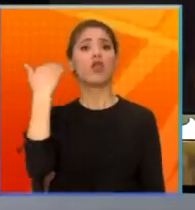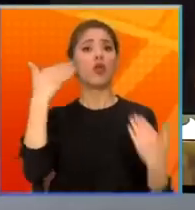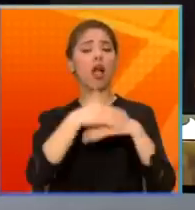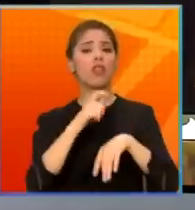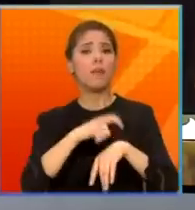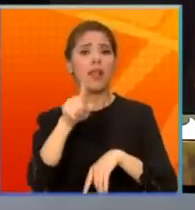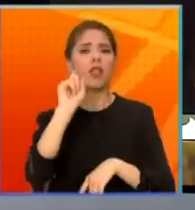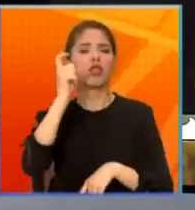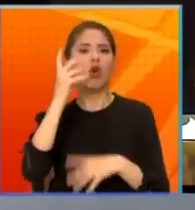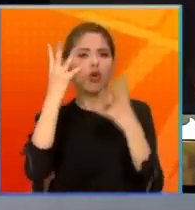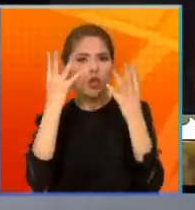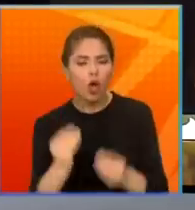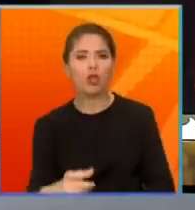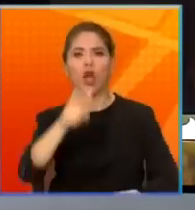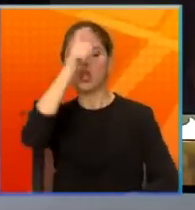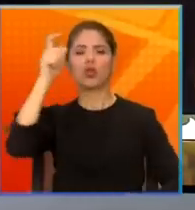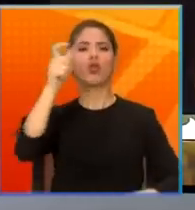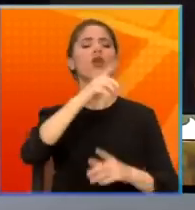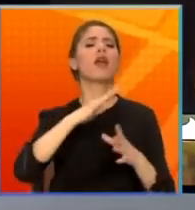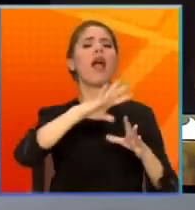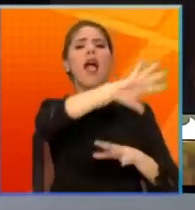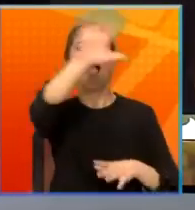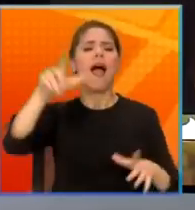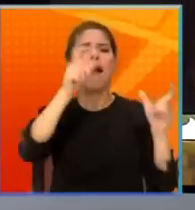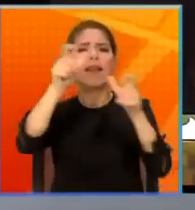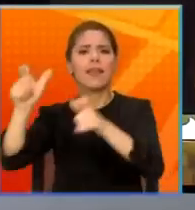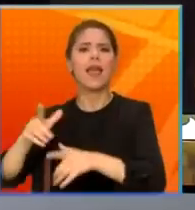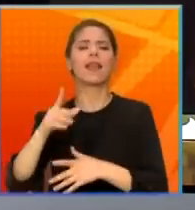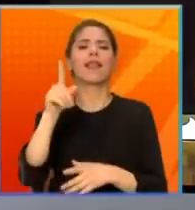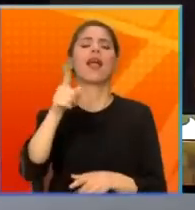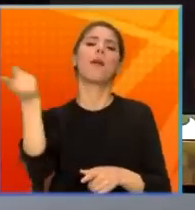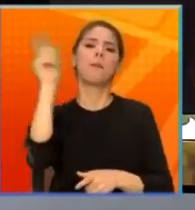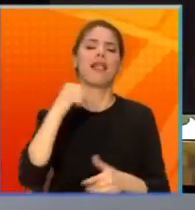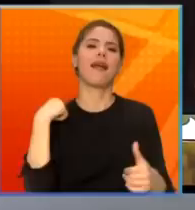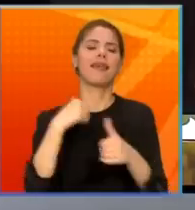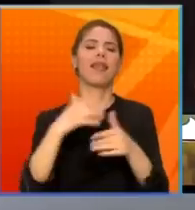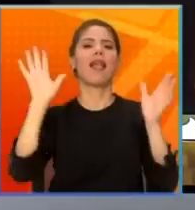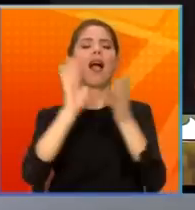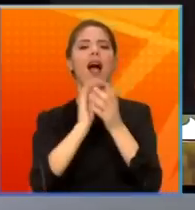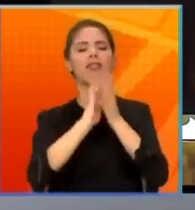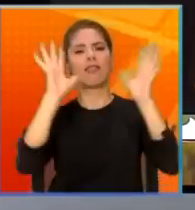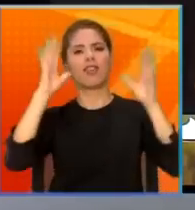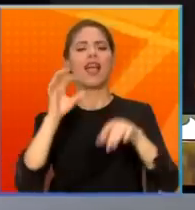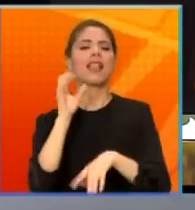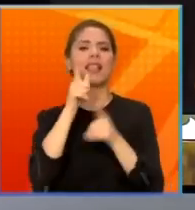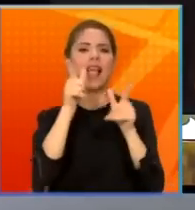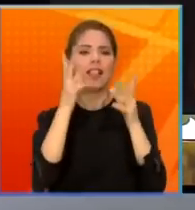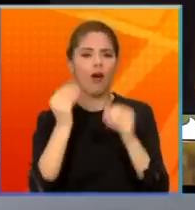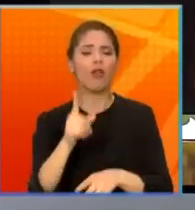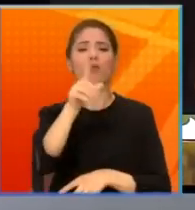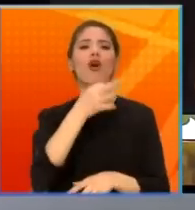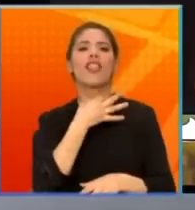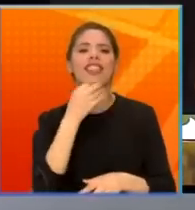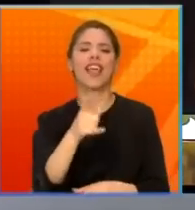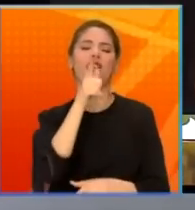Dün akşam saatler 21'i gösterdiğinde Türkiye'nin dört bir yanından yine alkış sesleri yükseldi. Bu bir minnettarlığın,